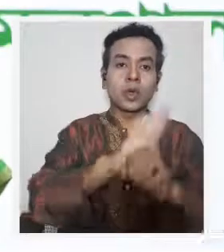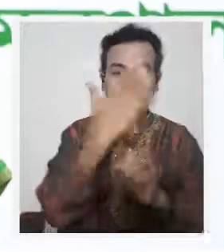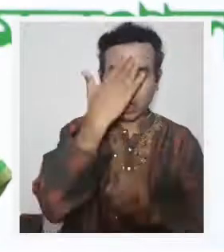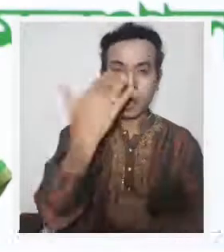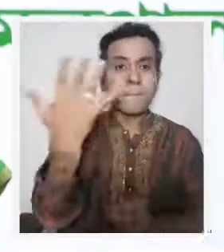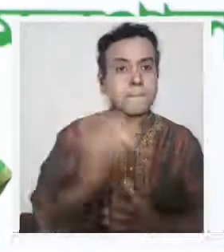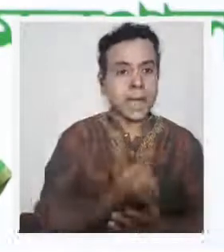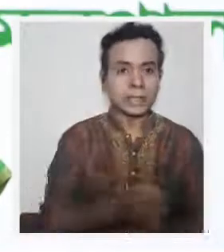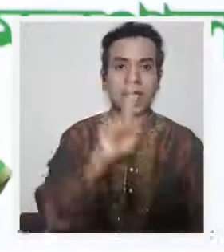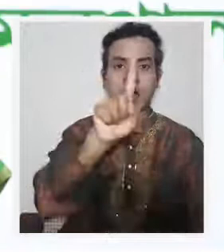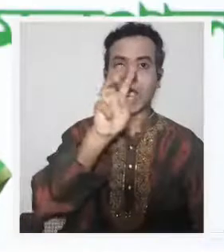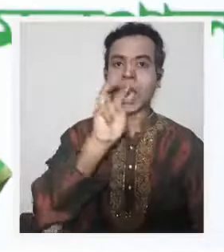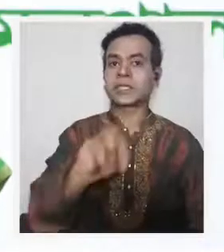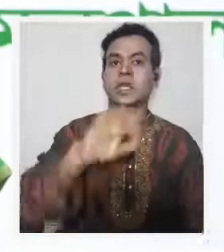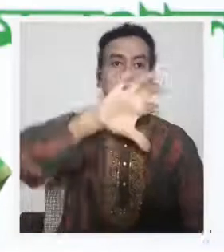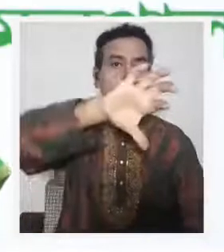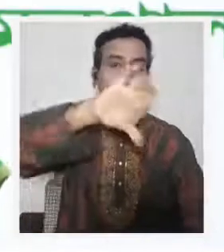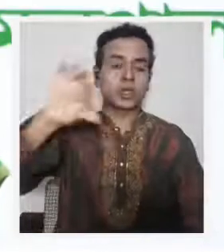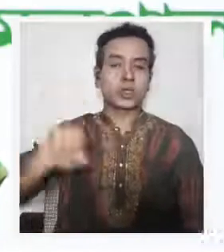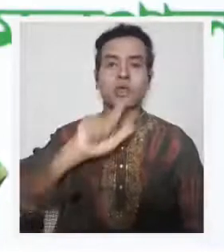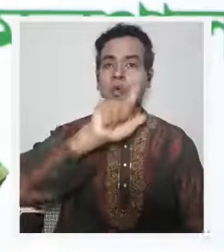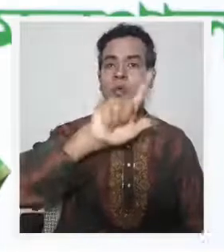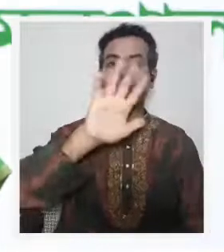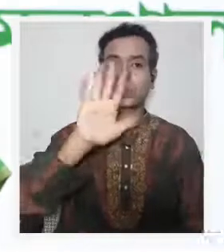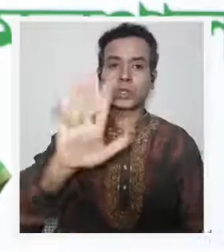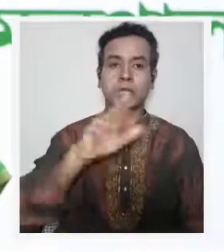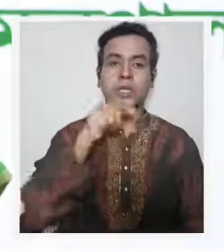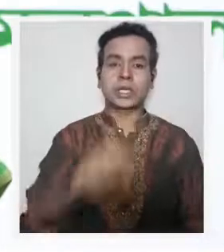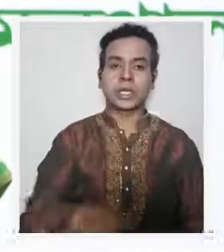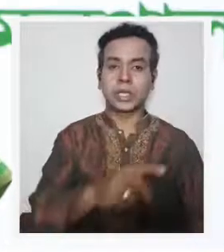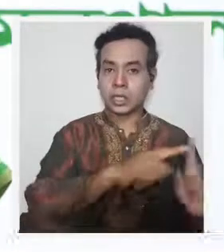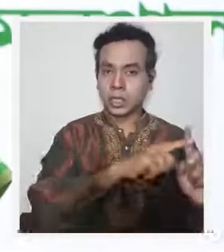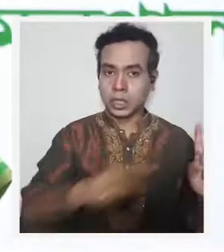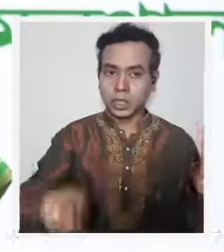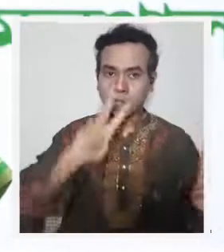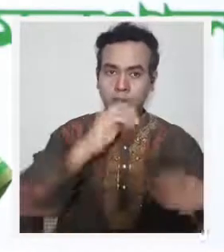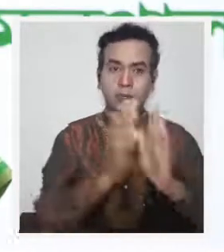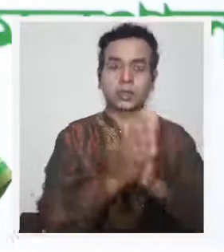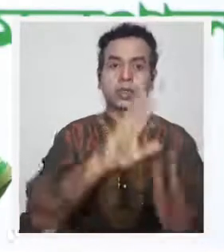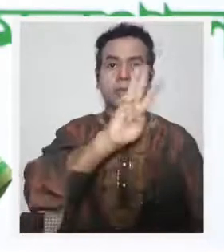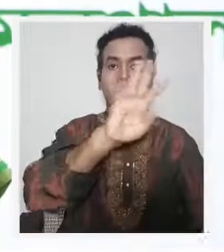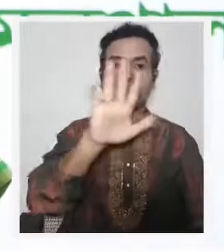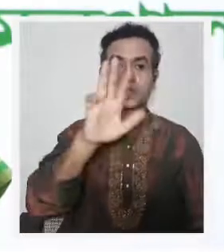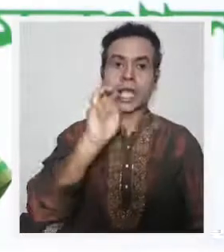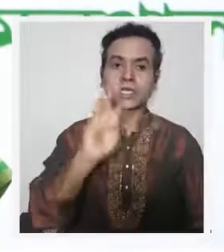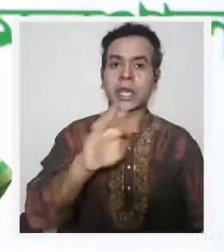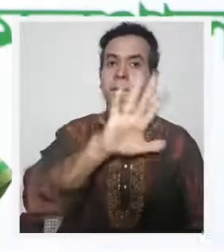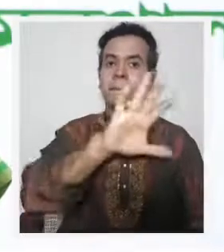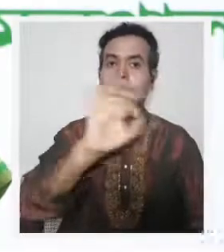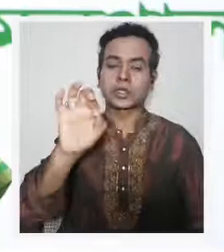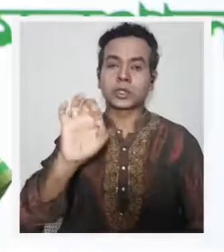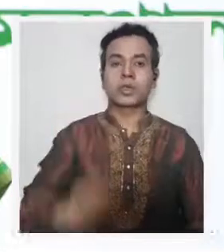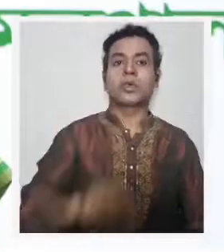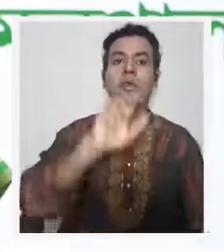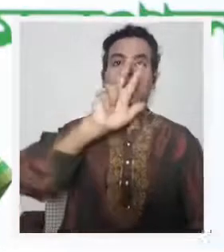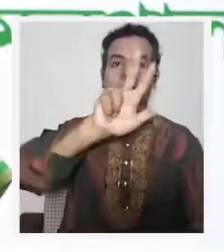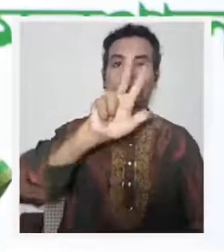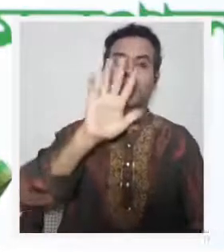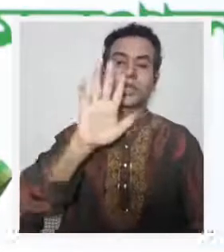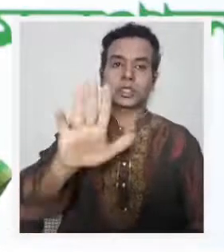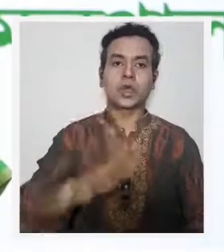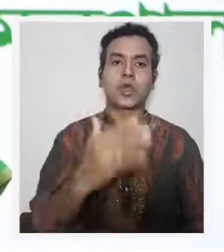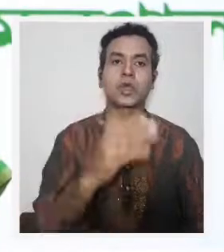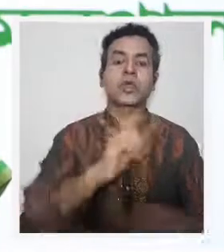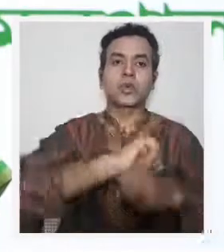2,53,034টি। যা নমুনা পরীক্ষা হয়েছে তাতে শনাক্ত হয়েছে 24 ঘন্টায় 1,975 জন, এ